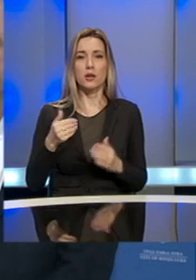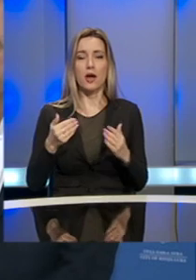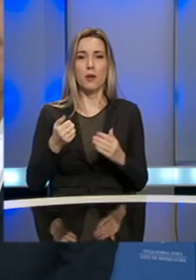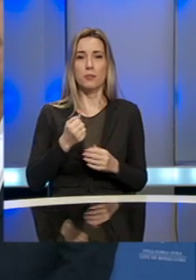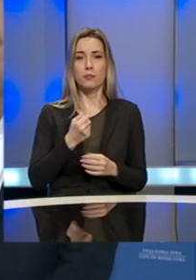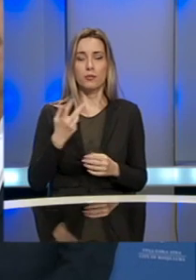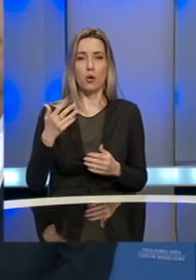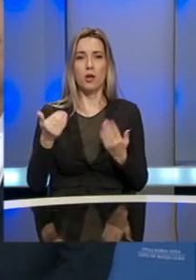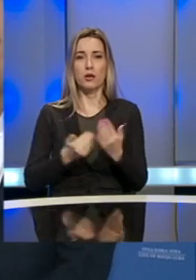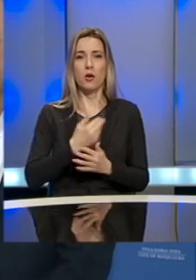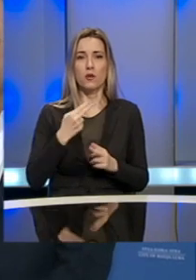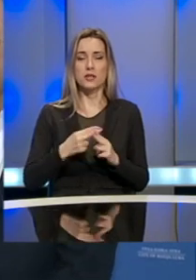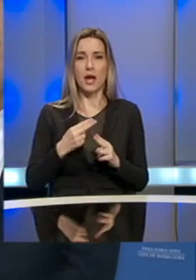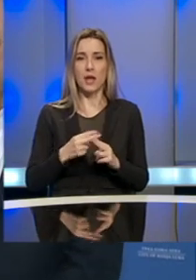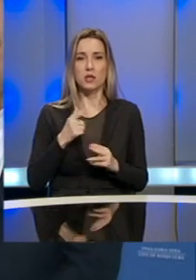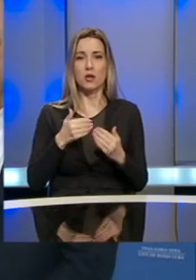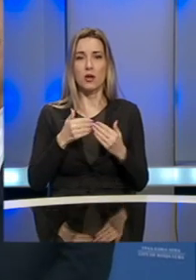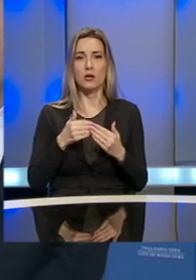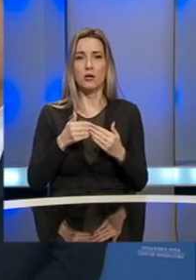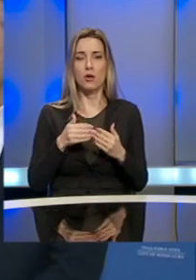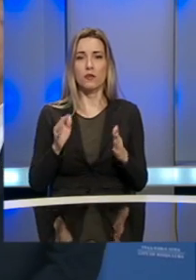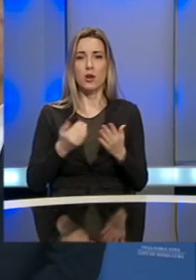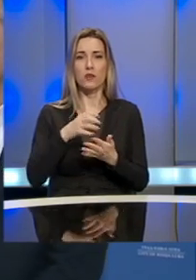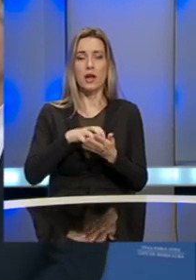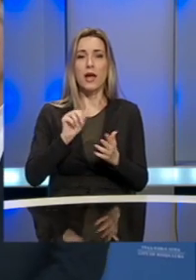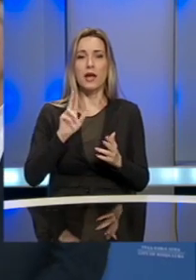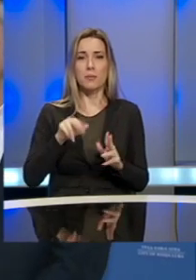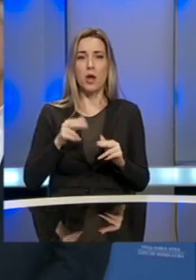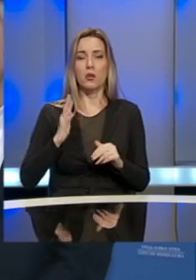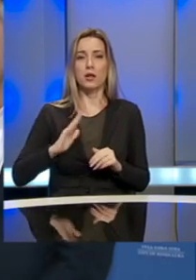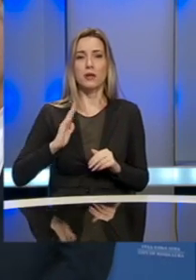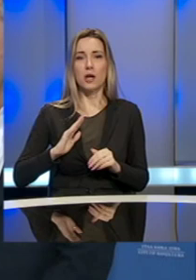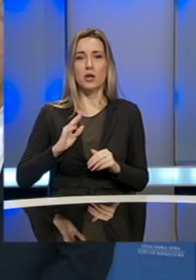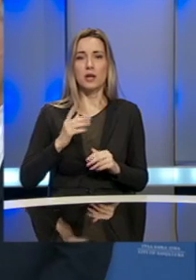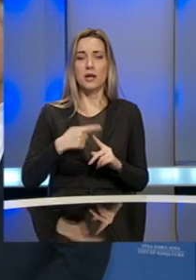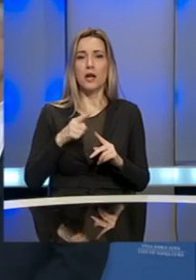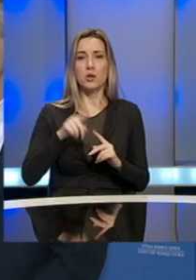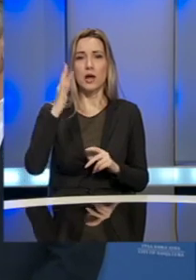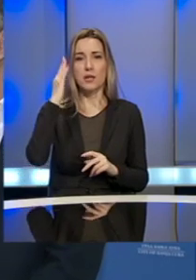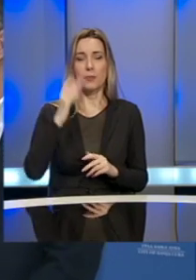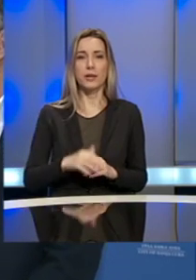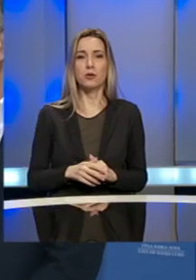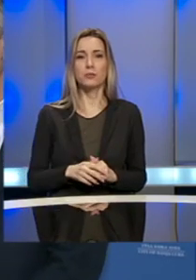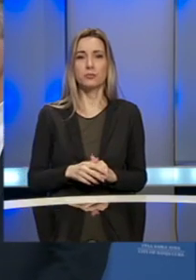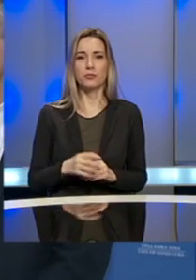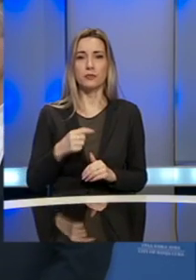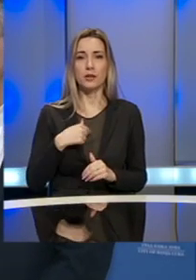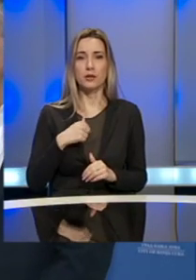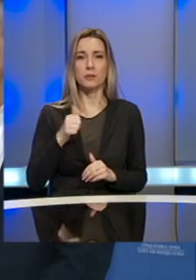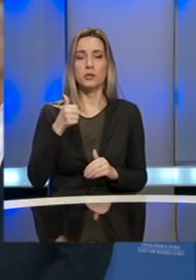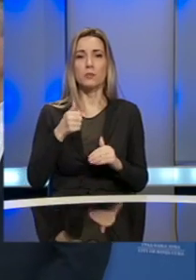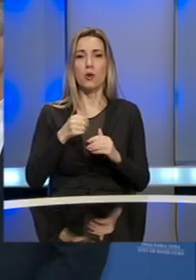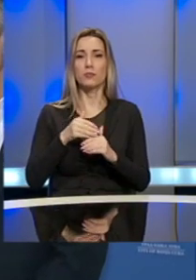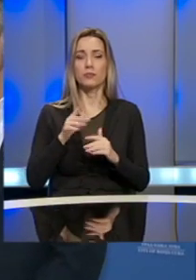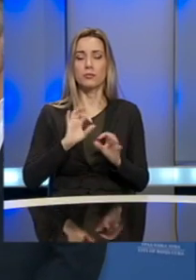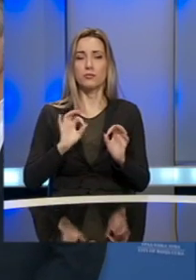novo zaraženih osoba i otvaranje novog klastera, imaju li građani razloga za brigu? Mi smo i dalje na istom stepenu djelovanja